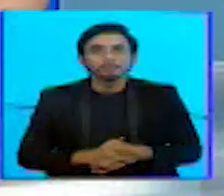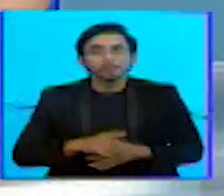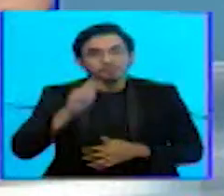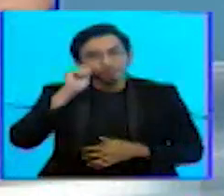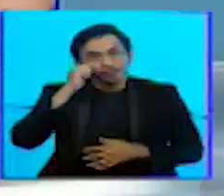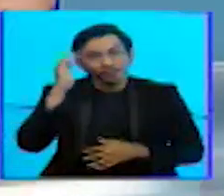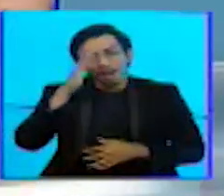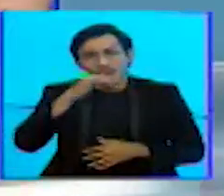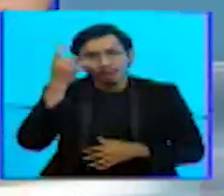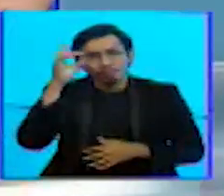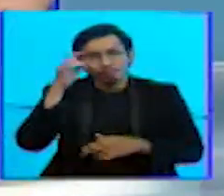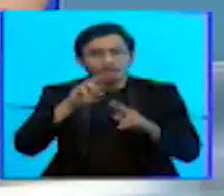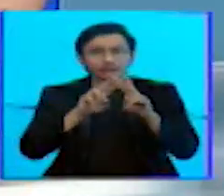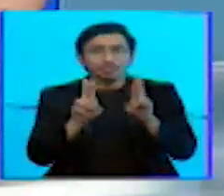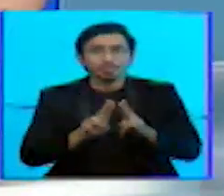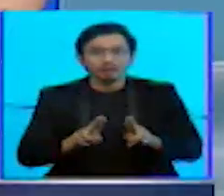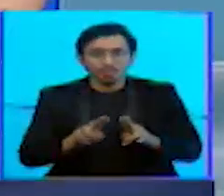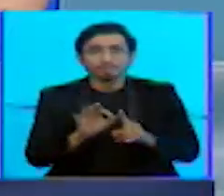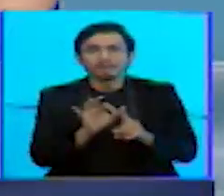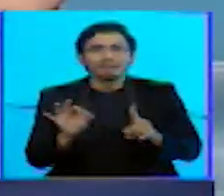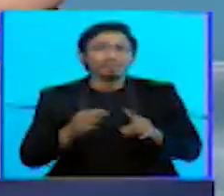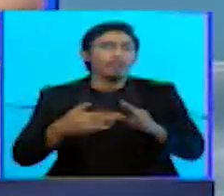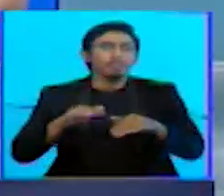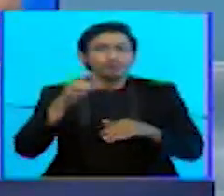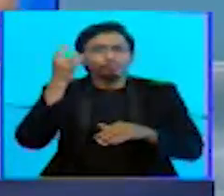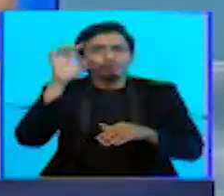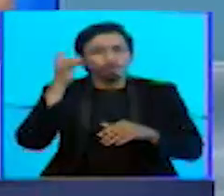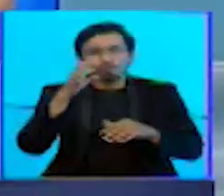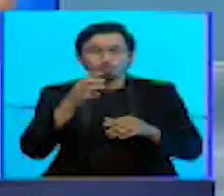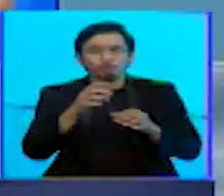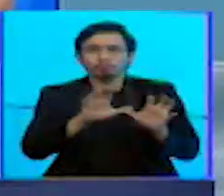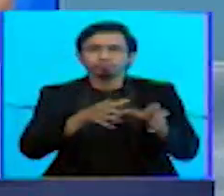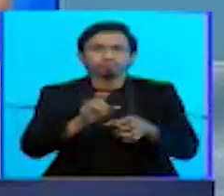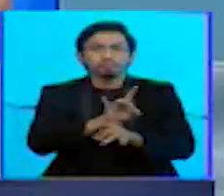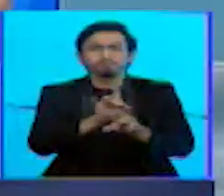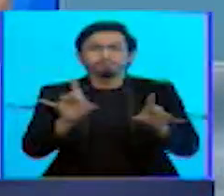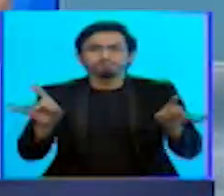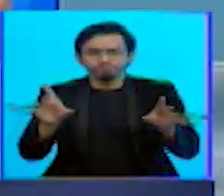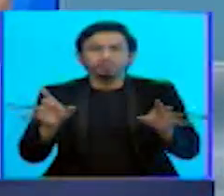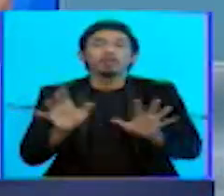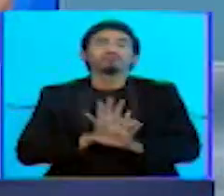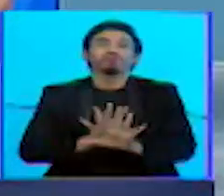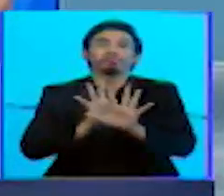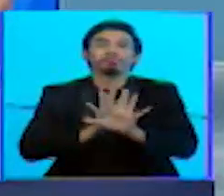Pemirsa, memperingati Hari Buruh Internasional, ribuan buruh dari berbagai elemen menggelar unjuk rasa di Patung Kuda, Jakarta.